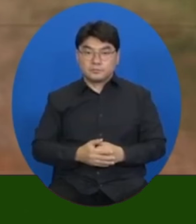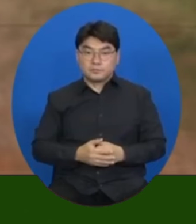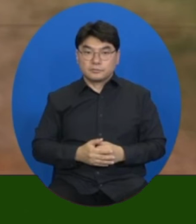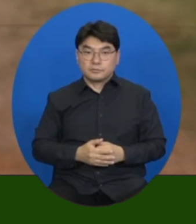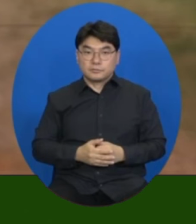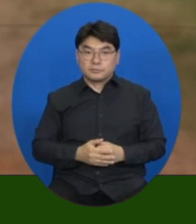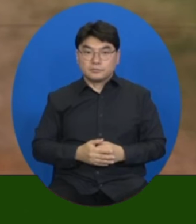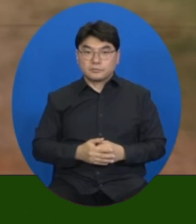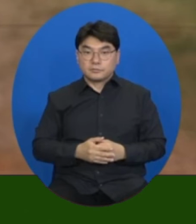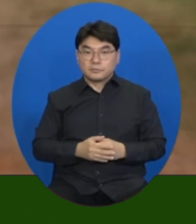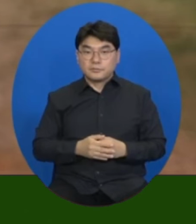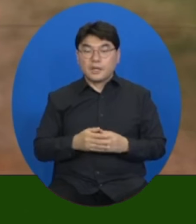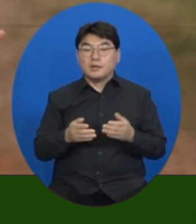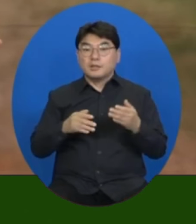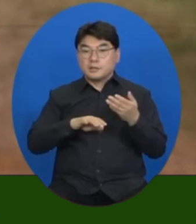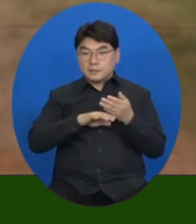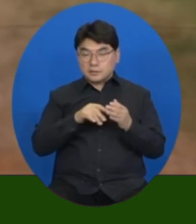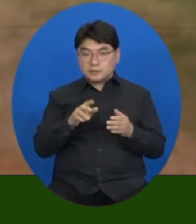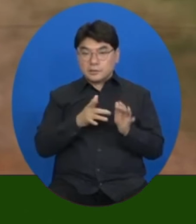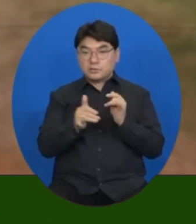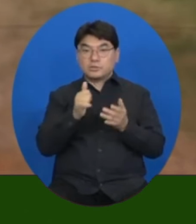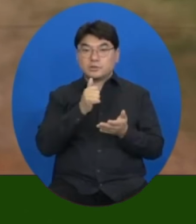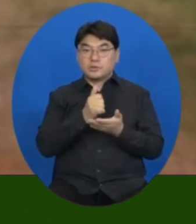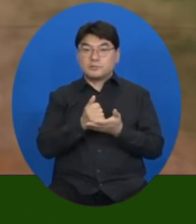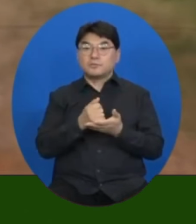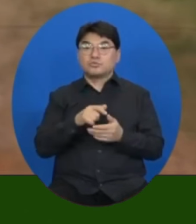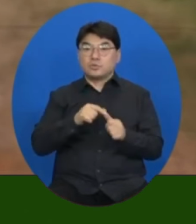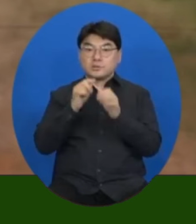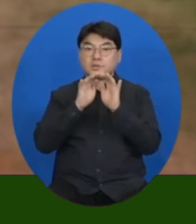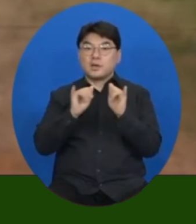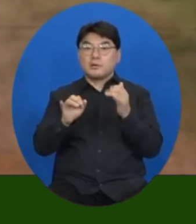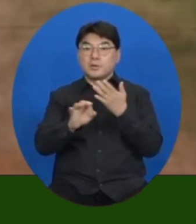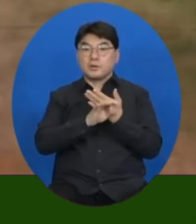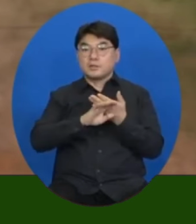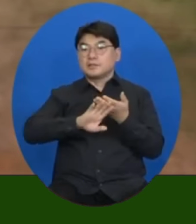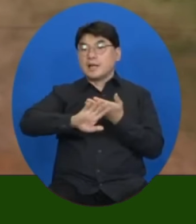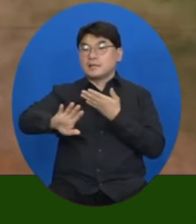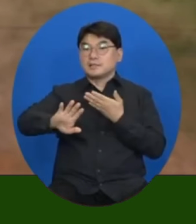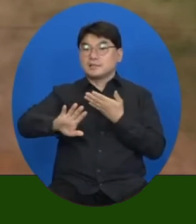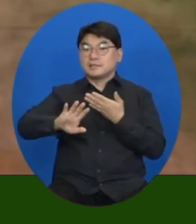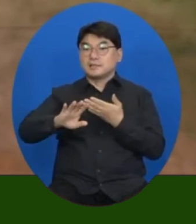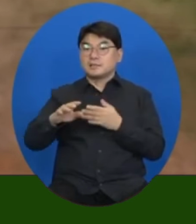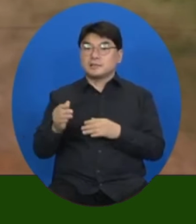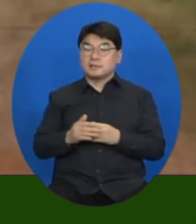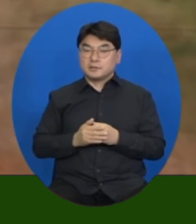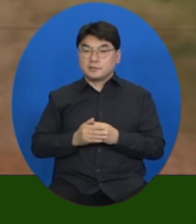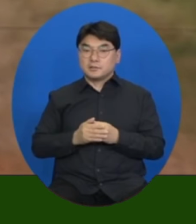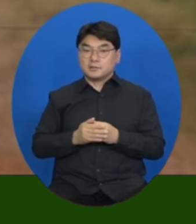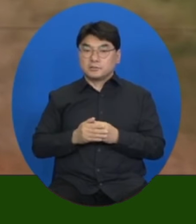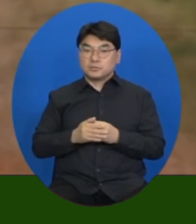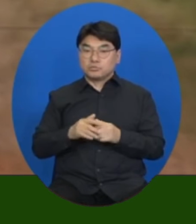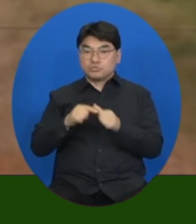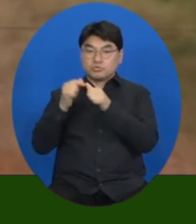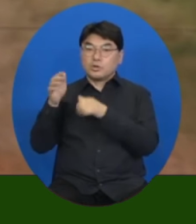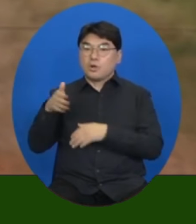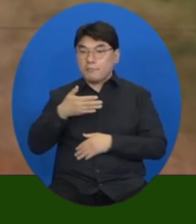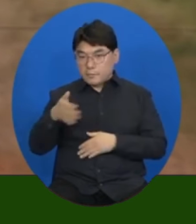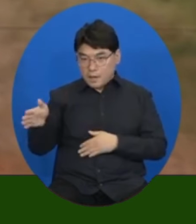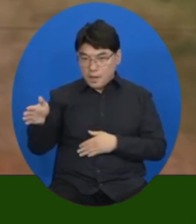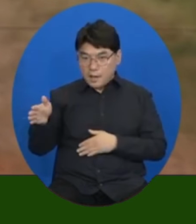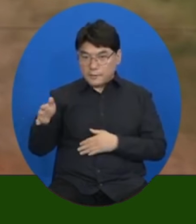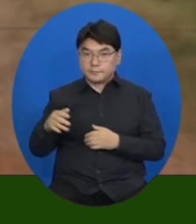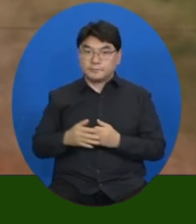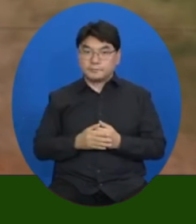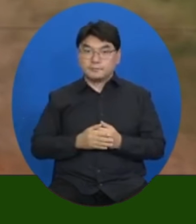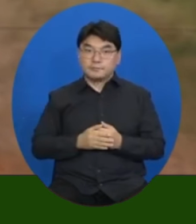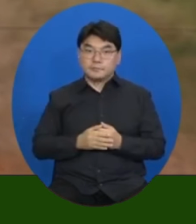이분이 구원자 다른 분은 구원자가 아니라는 뜻이거든요 이런 면에서 굉장히 배타성을 뛰고 있어요 다른